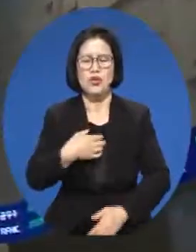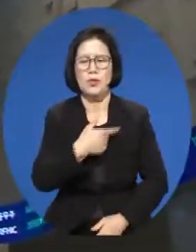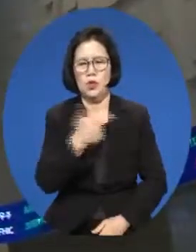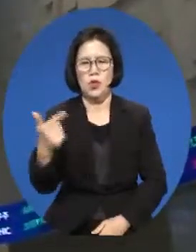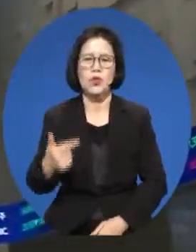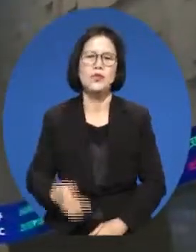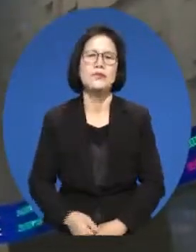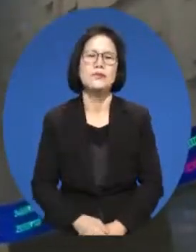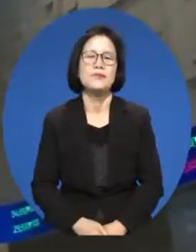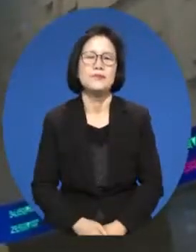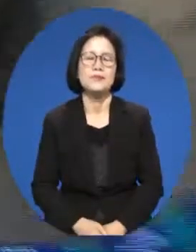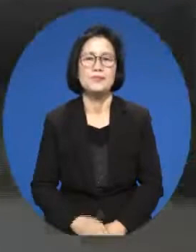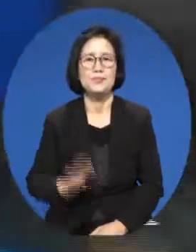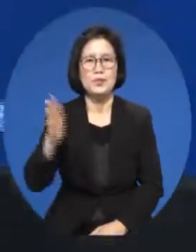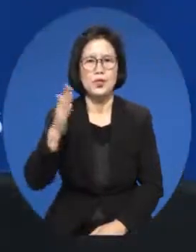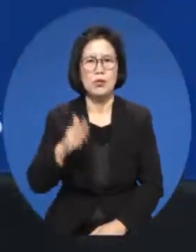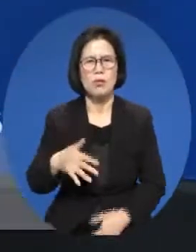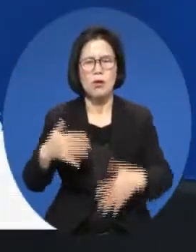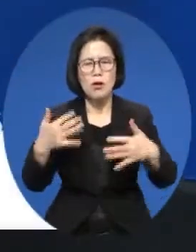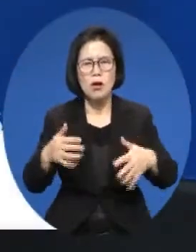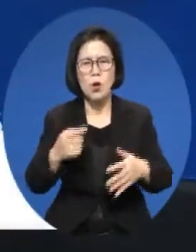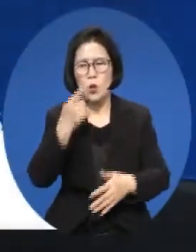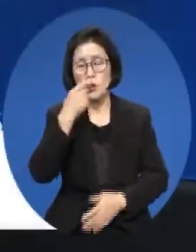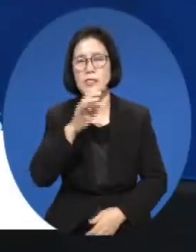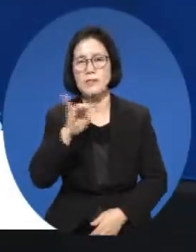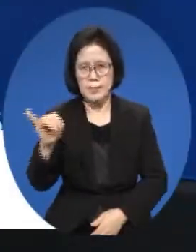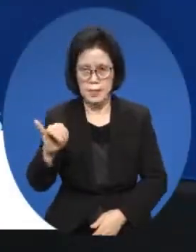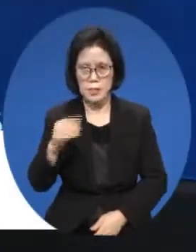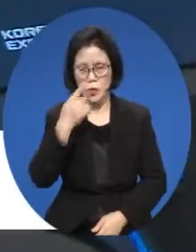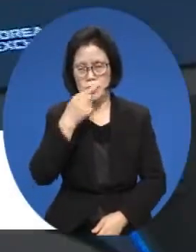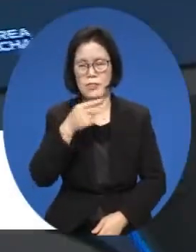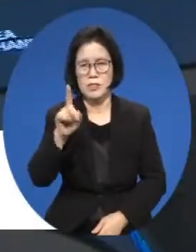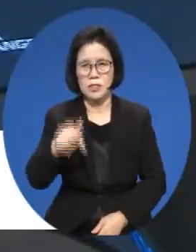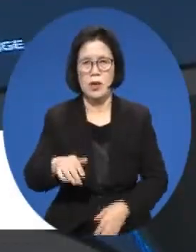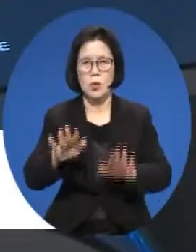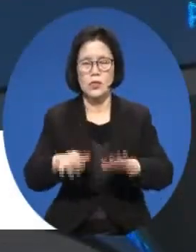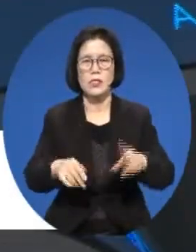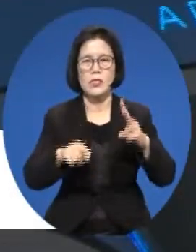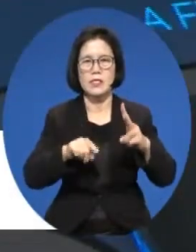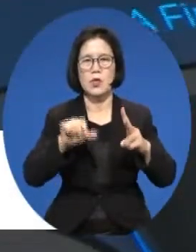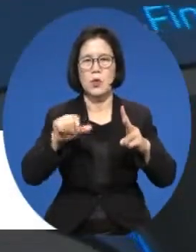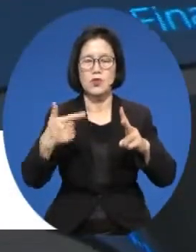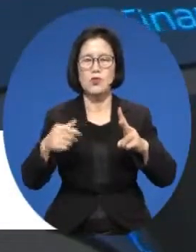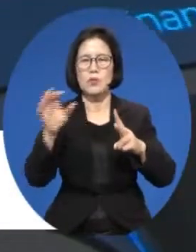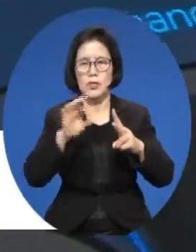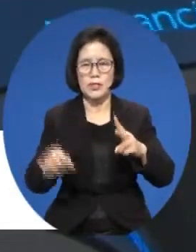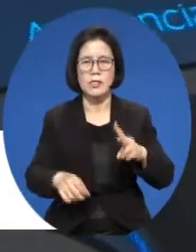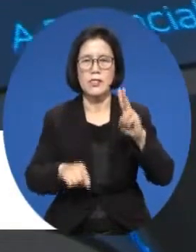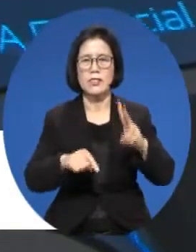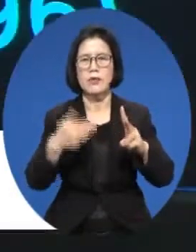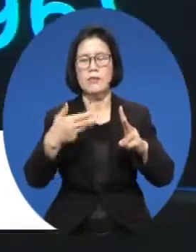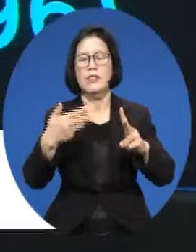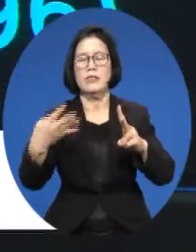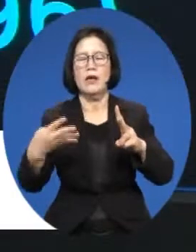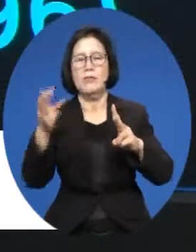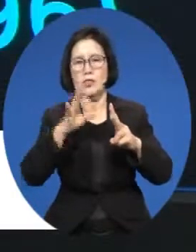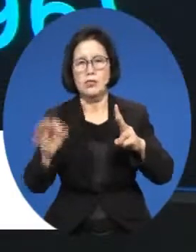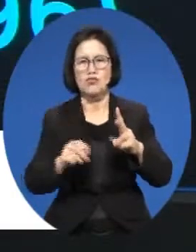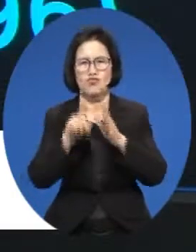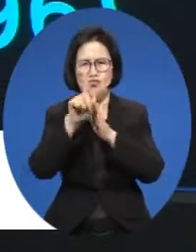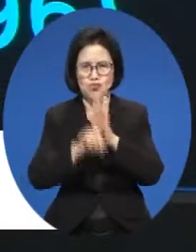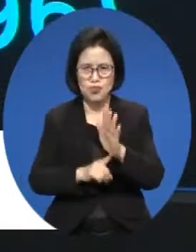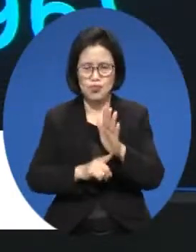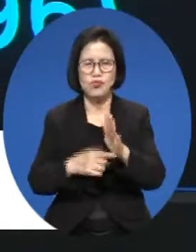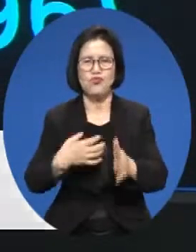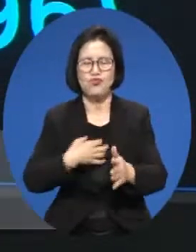있어요. 최근 약세를 보이던 코스피와 코스닥은 오늘 2.56%와 2.84%